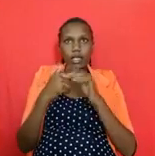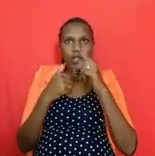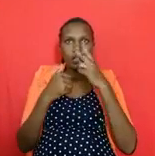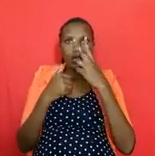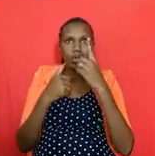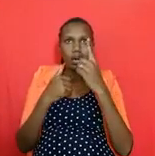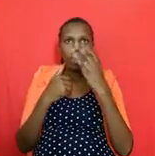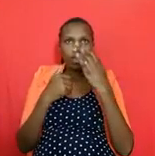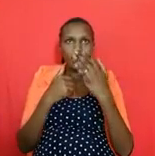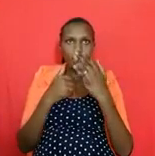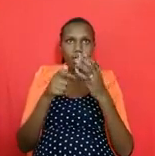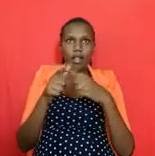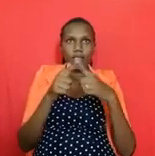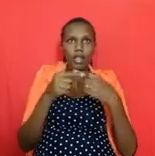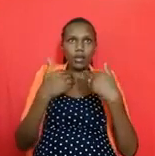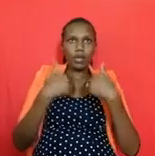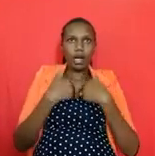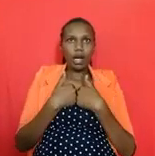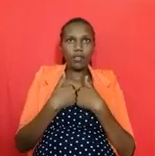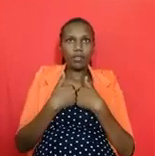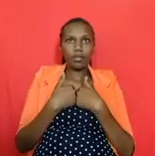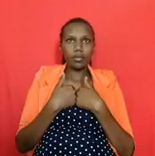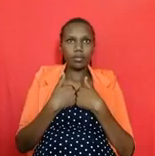159 tũthiĩ thĩinĩ wa